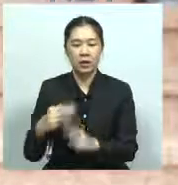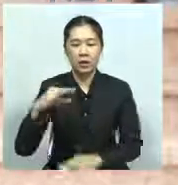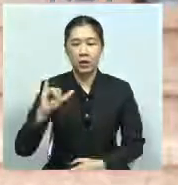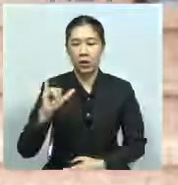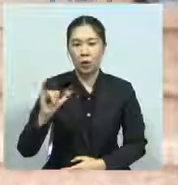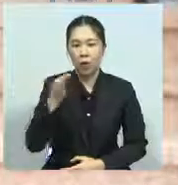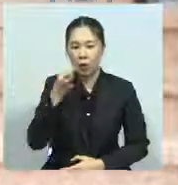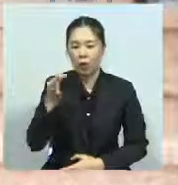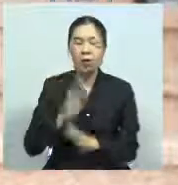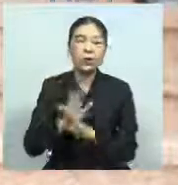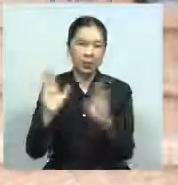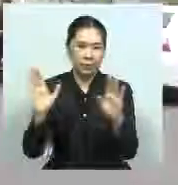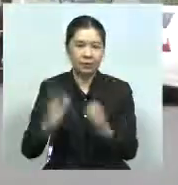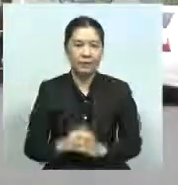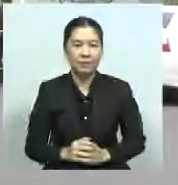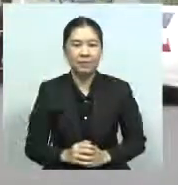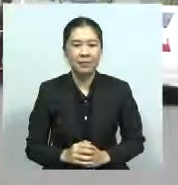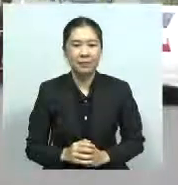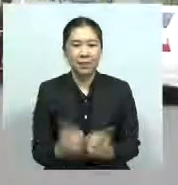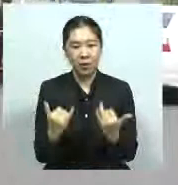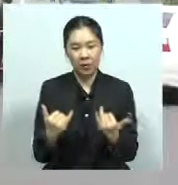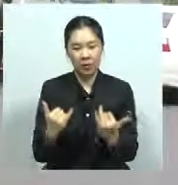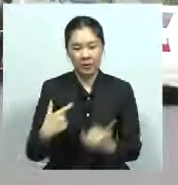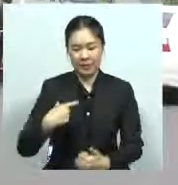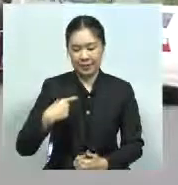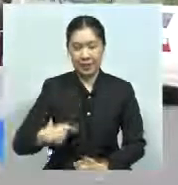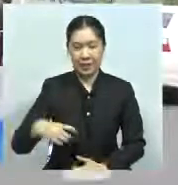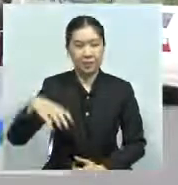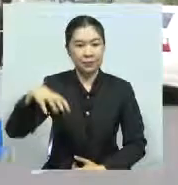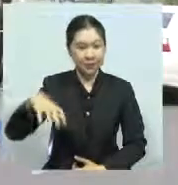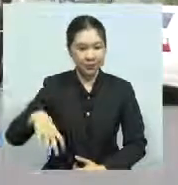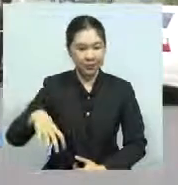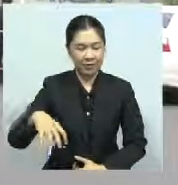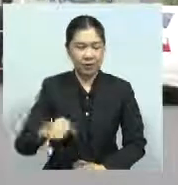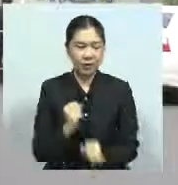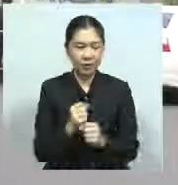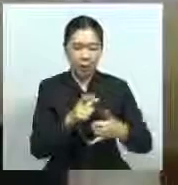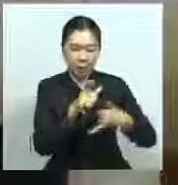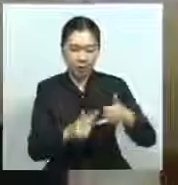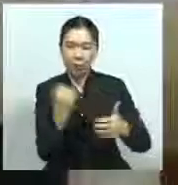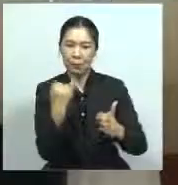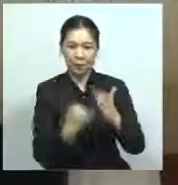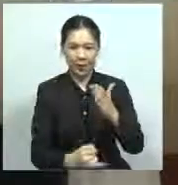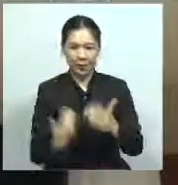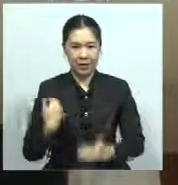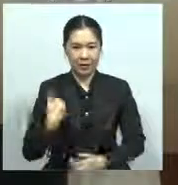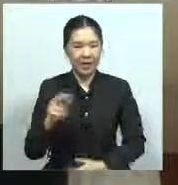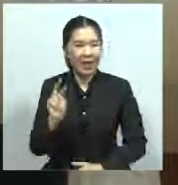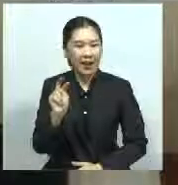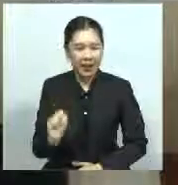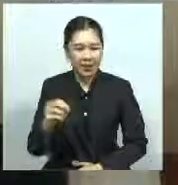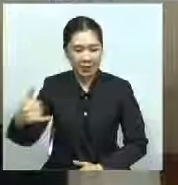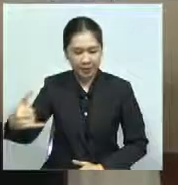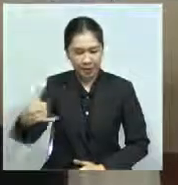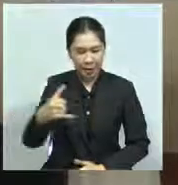ยกฟ้องวันนี้ที่ศาลอาญาคดีทุจริตและประพฤติมิชอบภาค7นัดอ่านคำพิพากษาคดีที่อัย